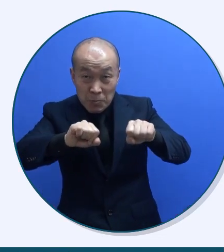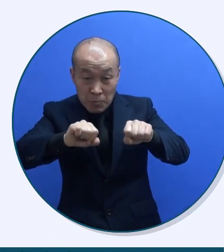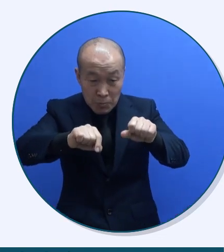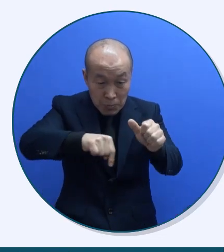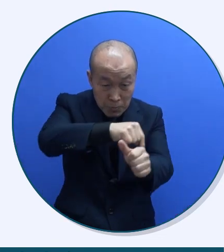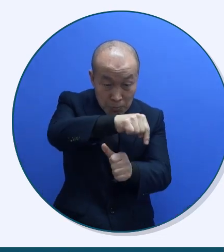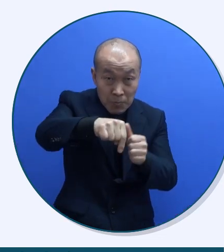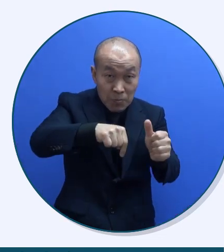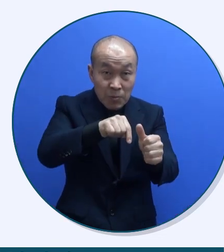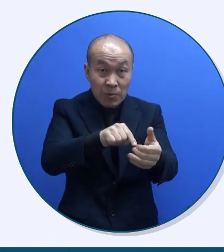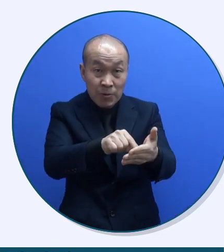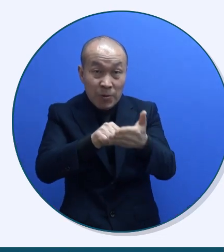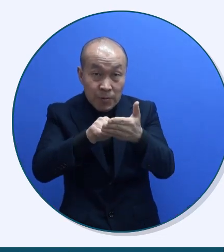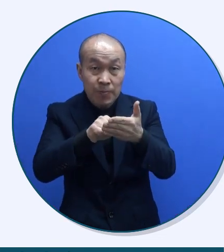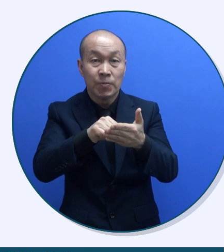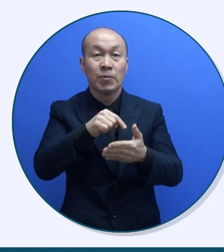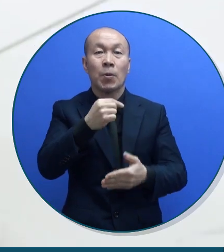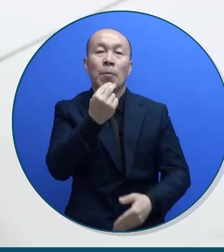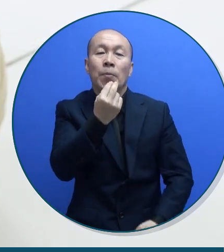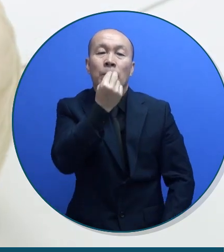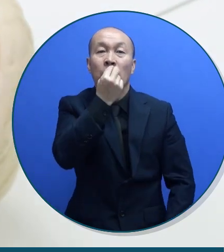한다는 것입니다.